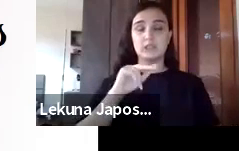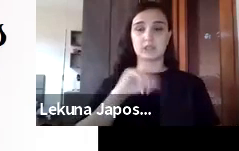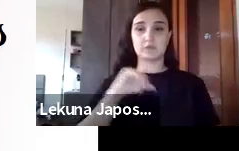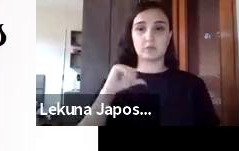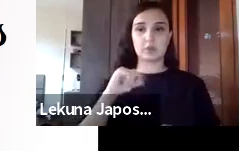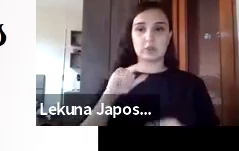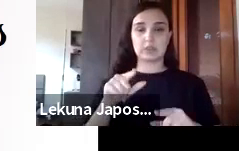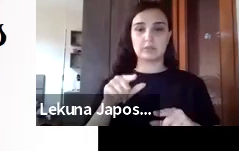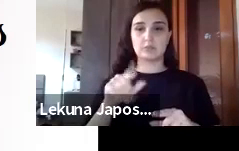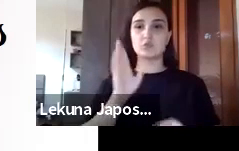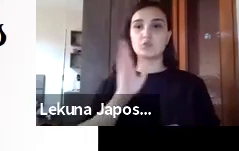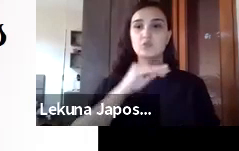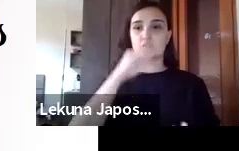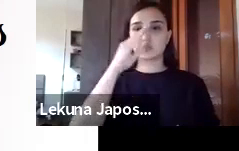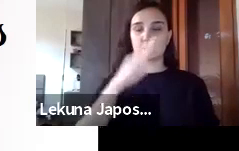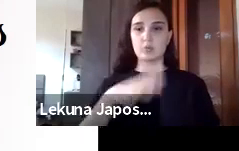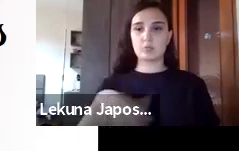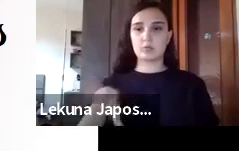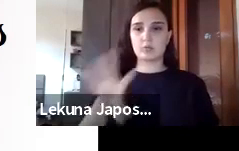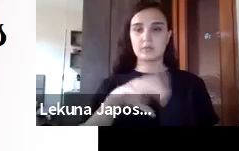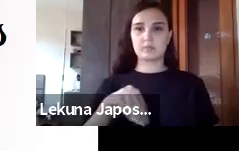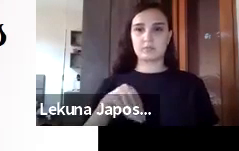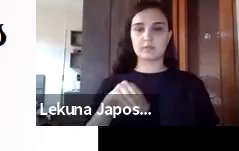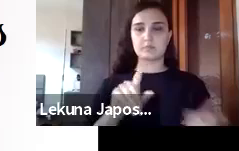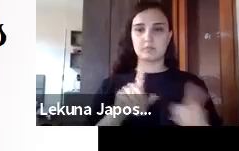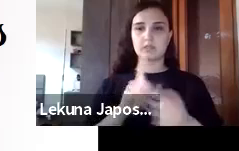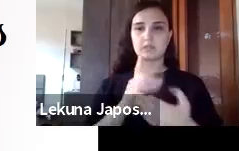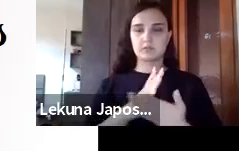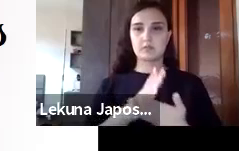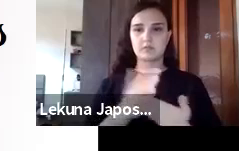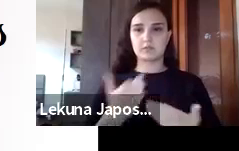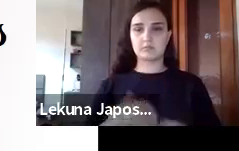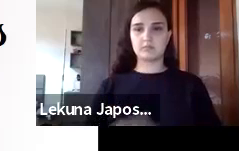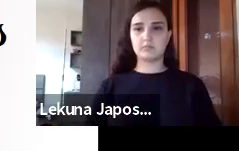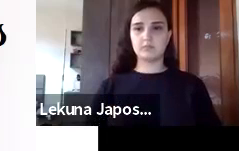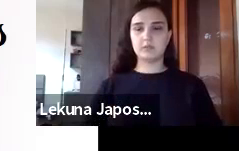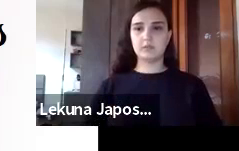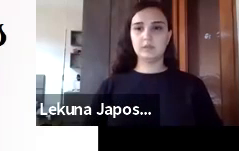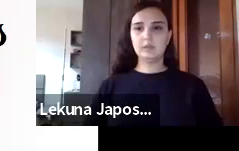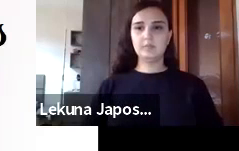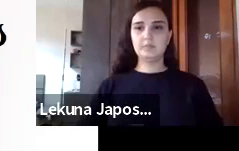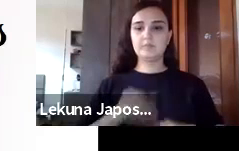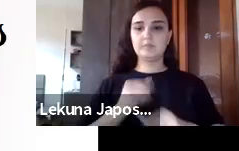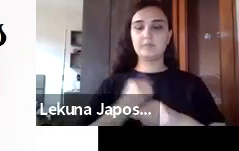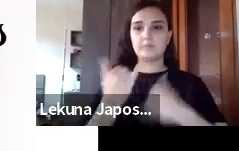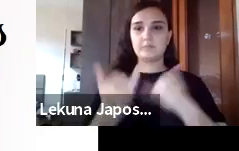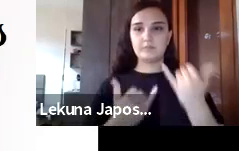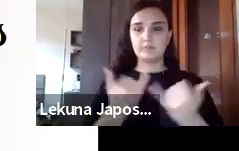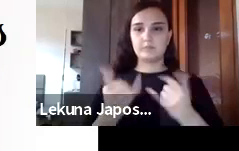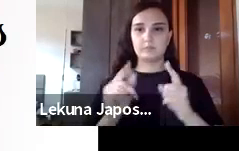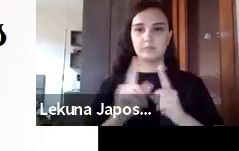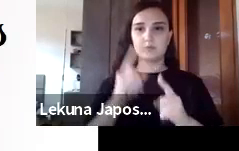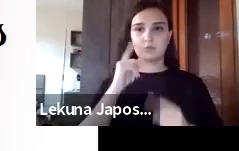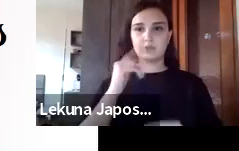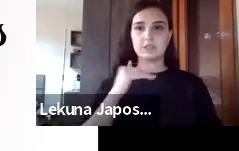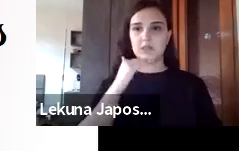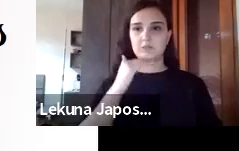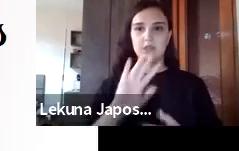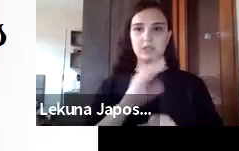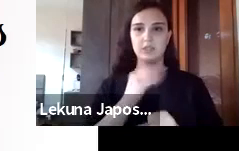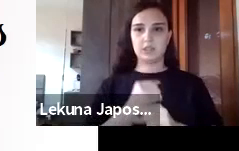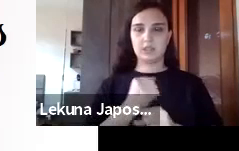საფუძვლად მე მგონი მშობლების აბსოლუტურ უმრავლესობას აქვს, რომ რაღაცა რასაც არ აკეთებდეს, მაინც არ აკეთებს საკმარის და იმდენს,